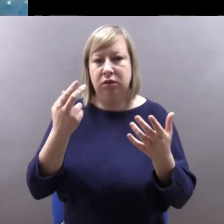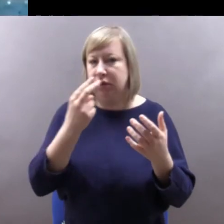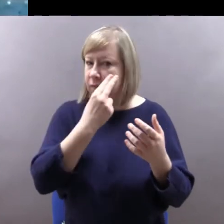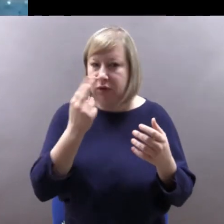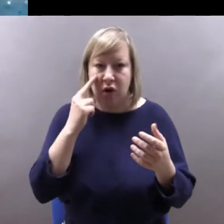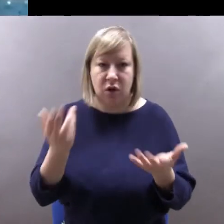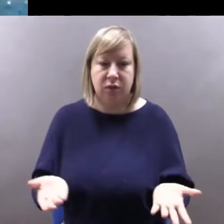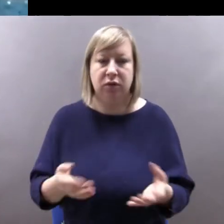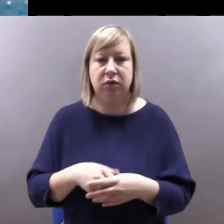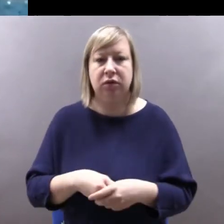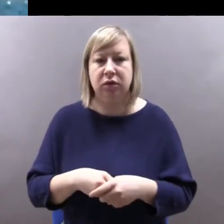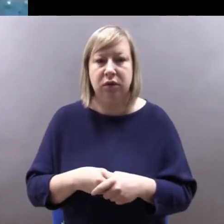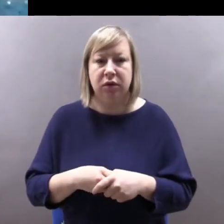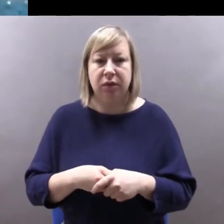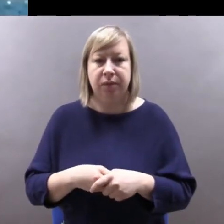niewidomych. Bo